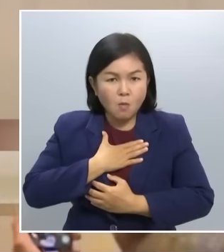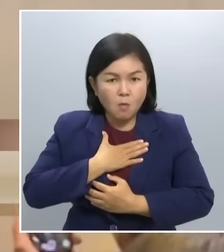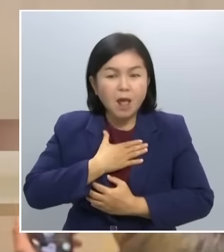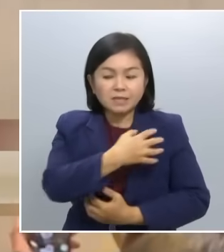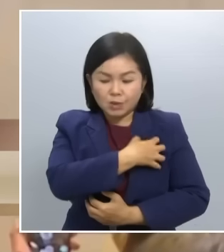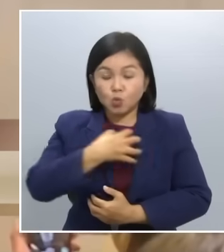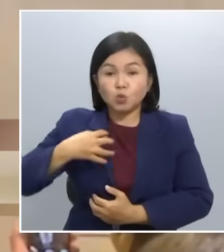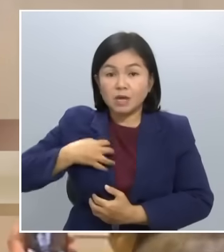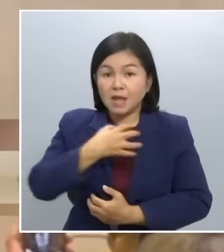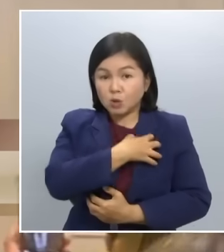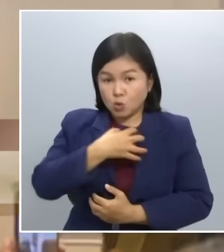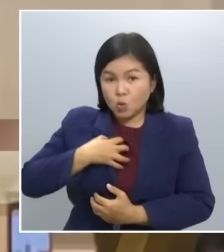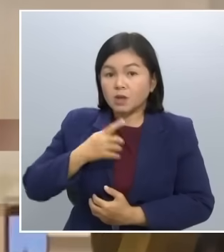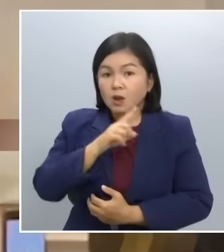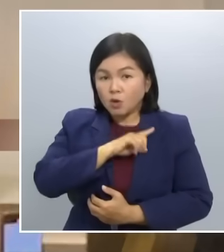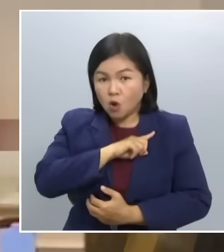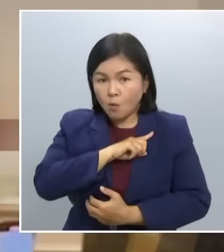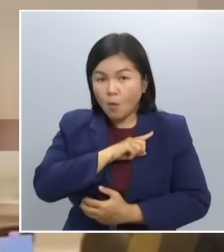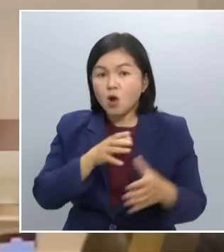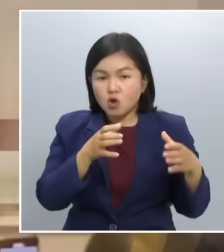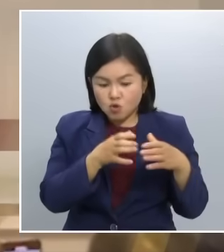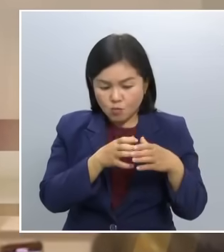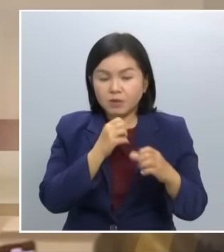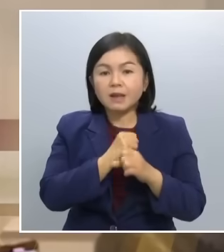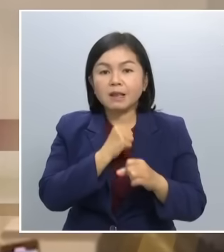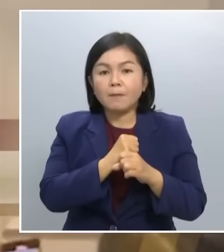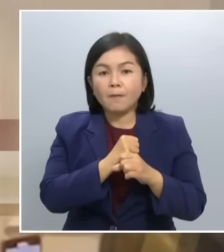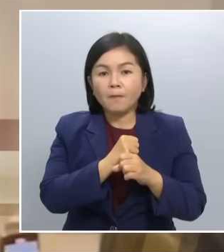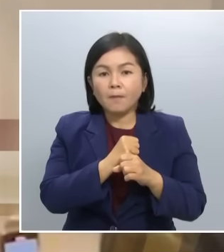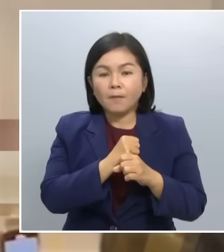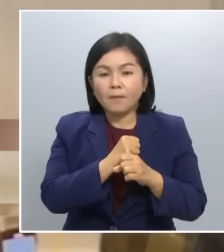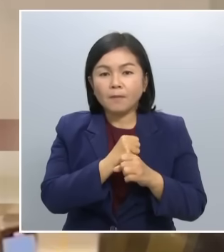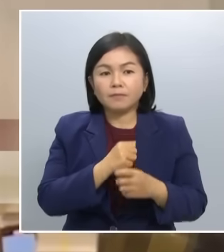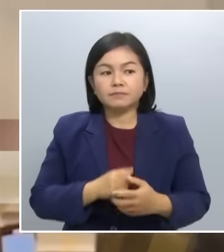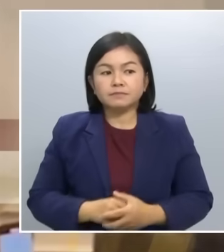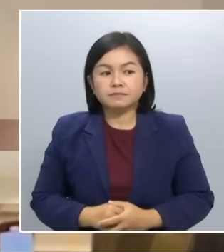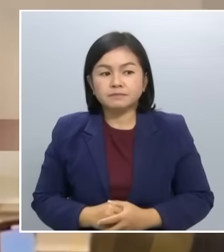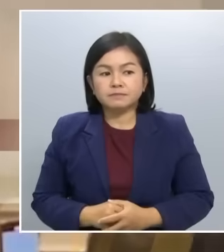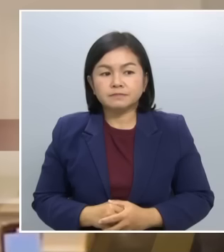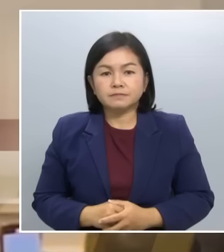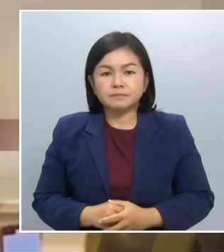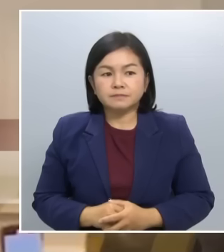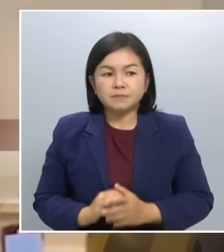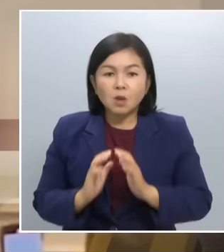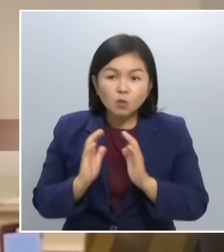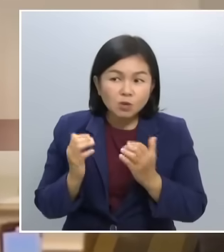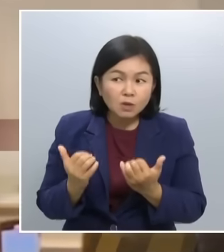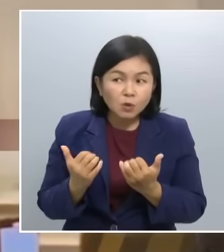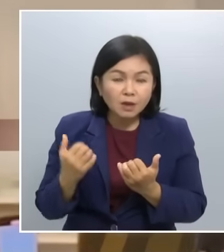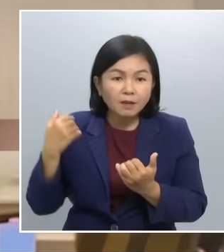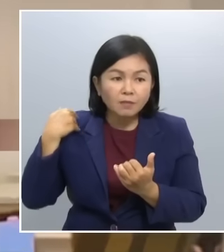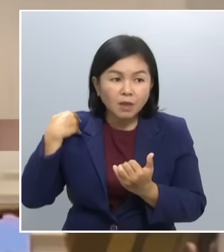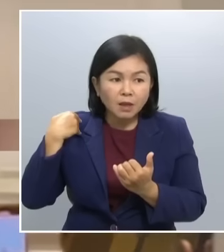ตกับทางกงสุลเนี่ยลองพรีเวิร์กไปก่อนเรื่องนี้นะครับ ขอบคุณมาก ครับขอโทษทีไม่มี